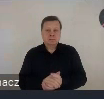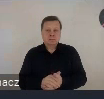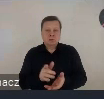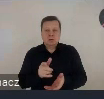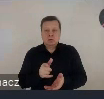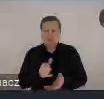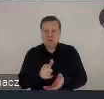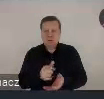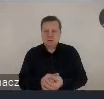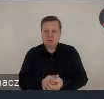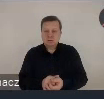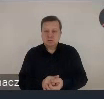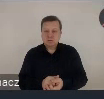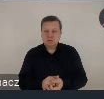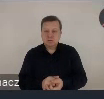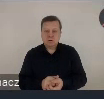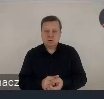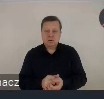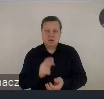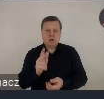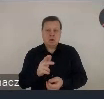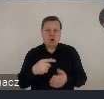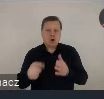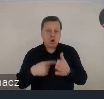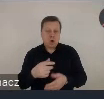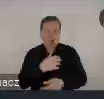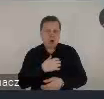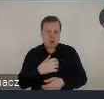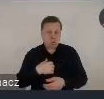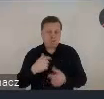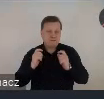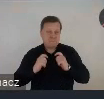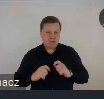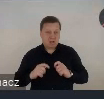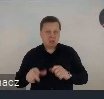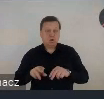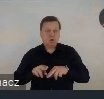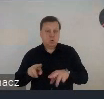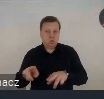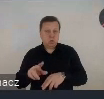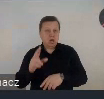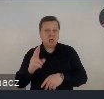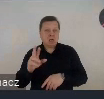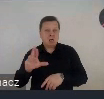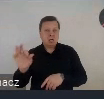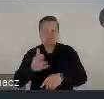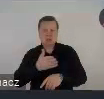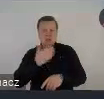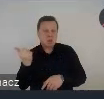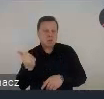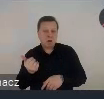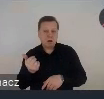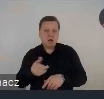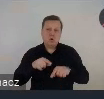pytanie dotyczy, czy jeśli koło gospodyń wiejskich nie jest wpisane do Krajowego Rejestru Sądowego, tylko do Krajowym Rejestrze